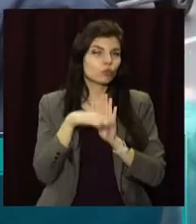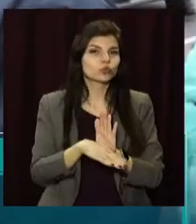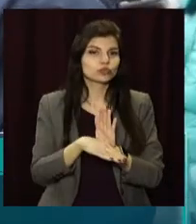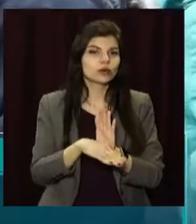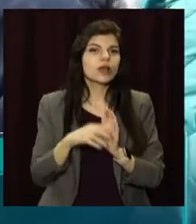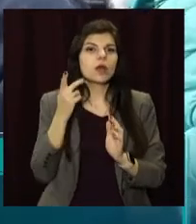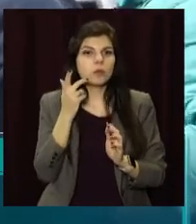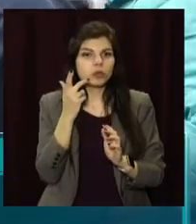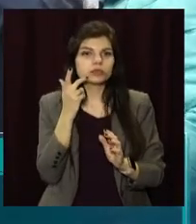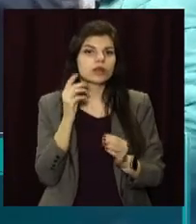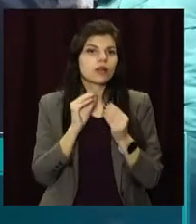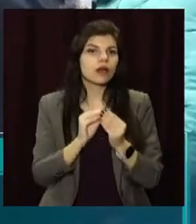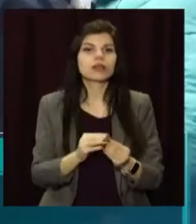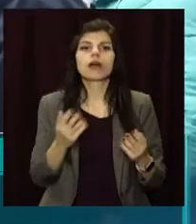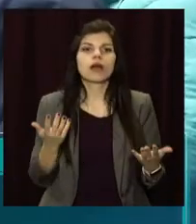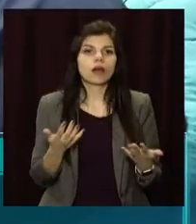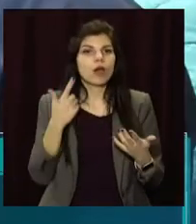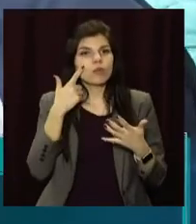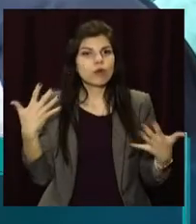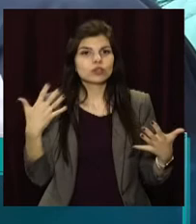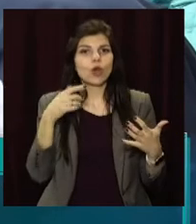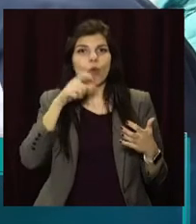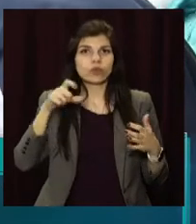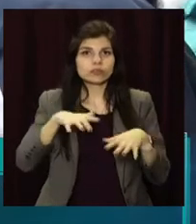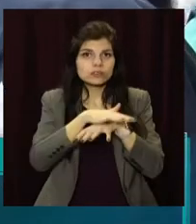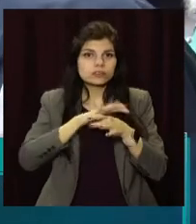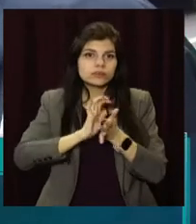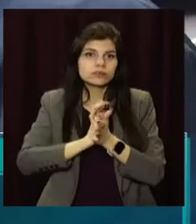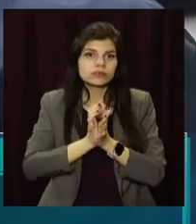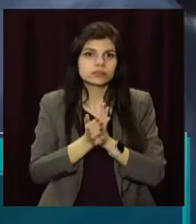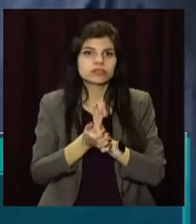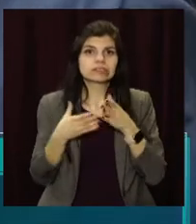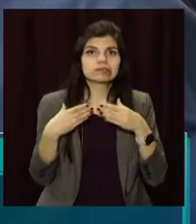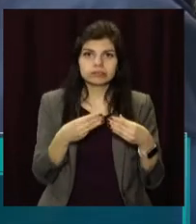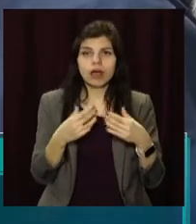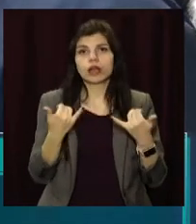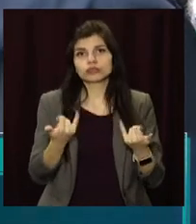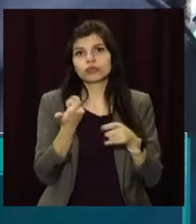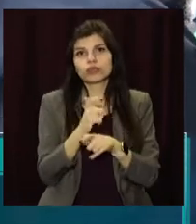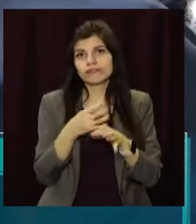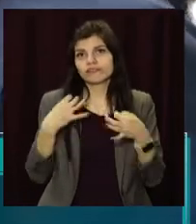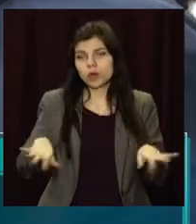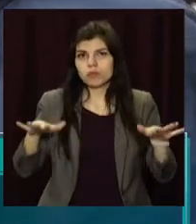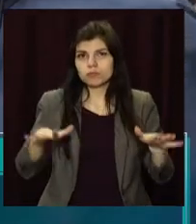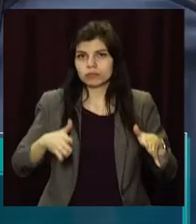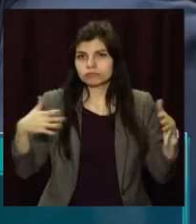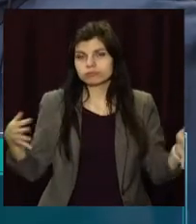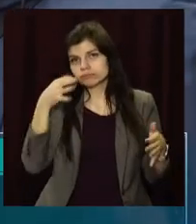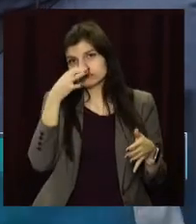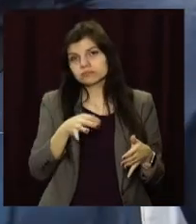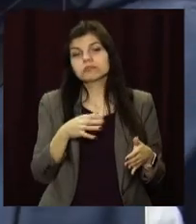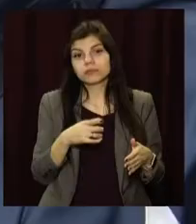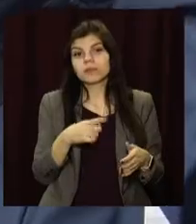було. Постоянно было, ну, больше людей в салоне было, то есть создавалась давка. Сейчас более свободно, более,